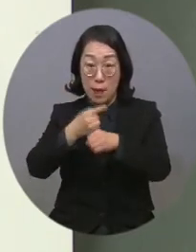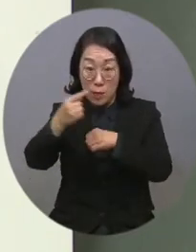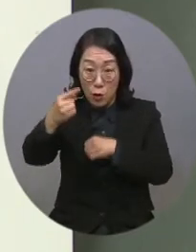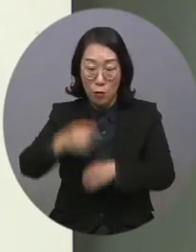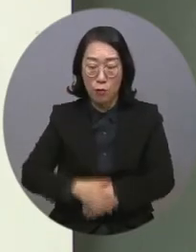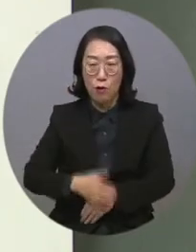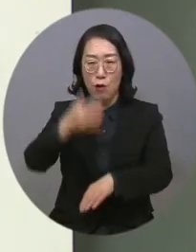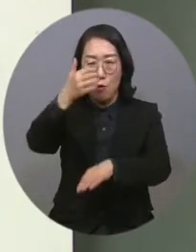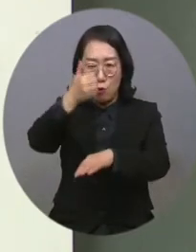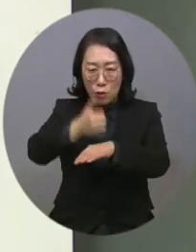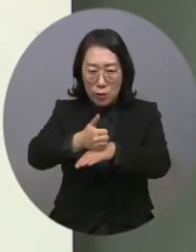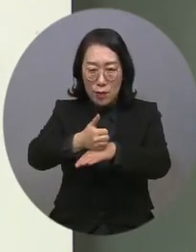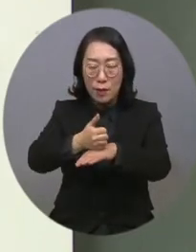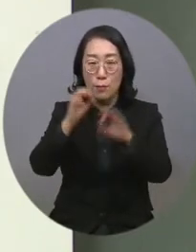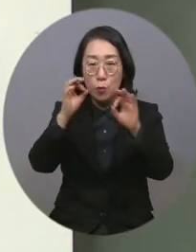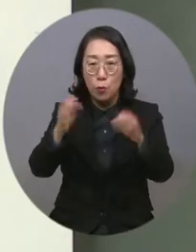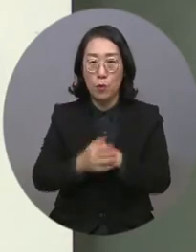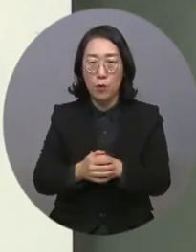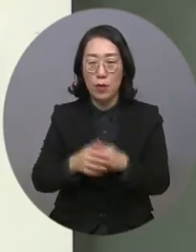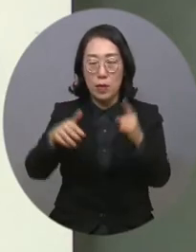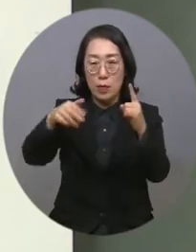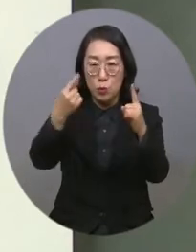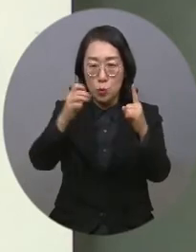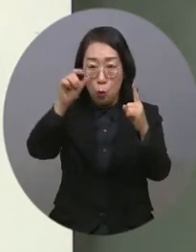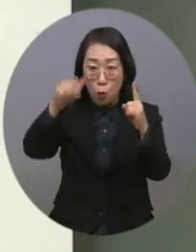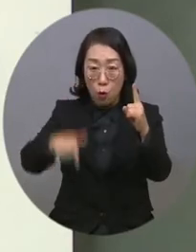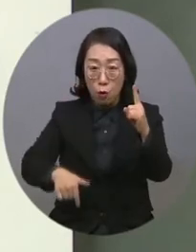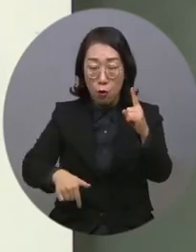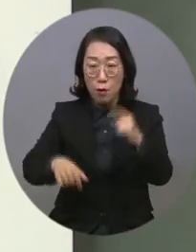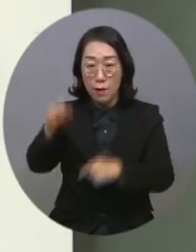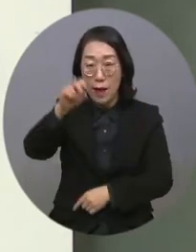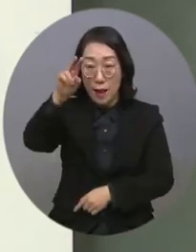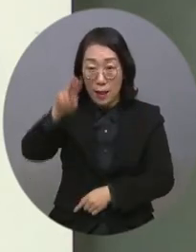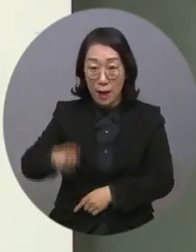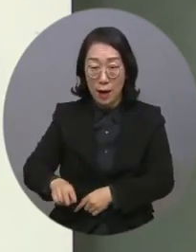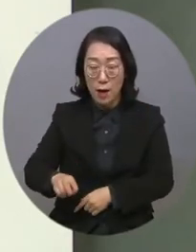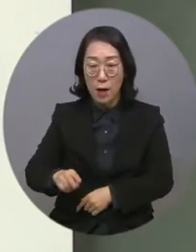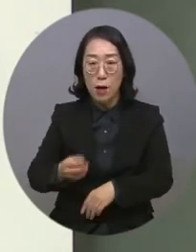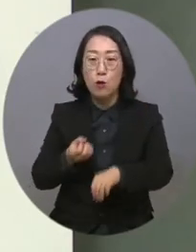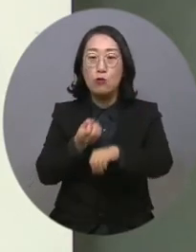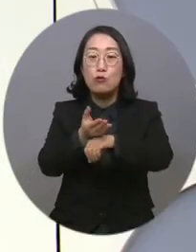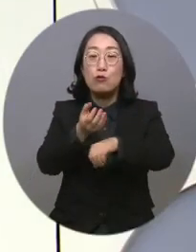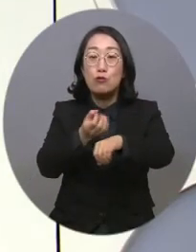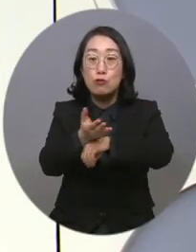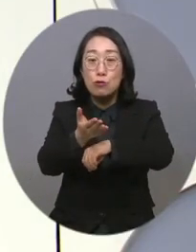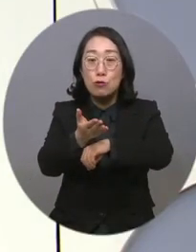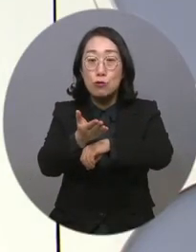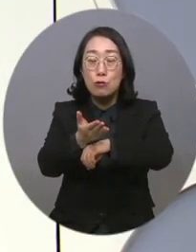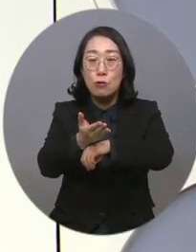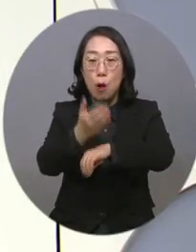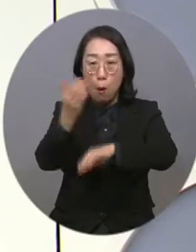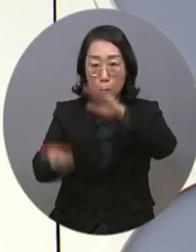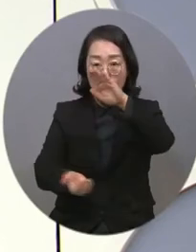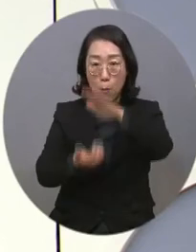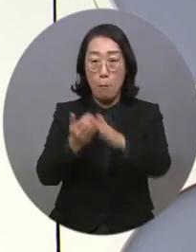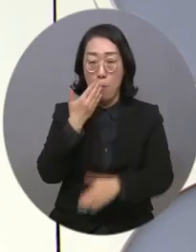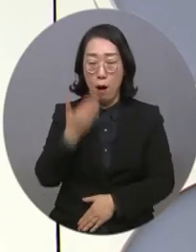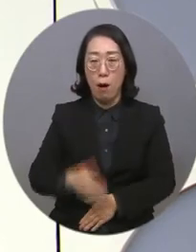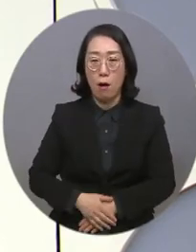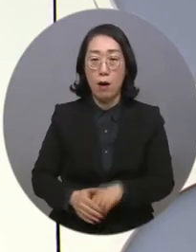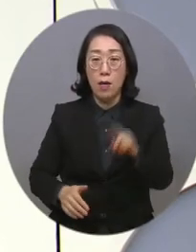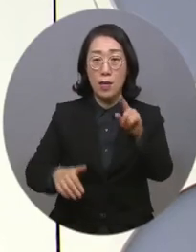내년도에 결산을 하면은 1조 억 달러의 수출고를 달성할 무난하다. 말이